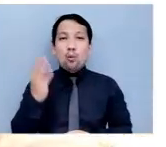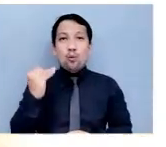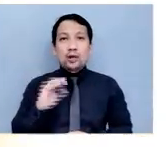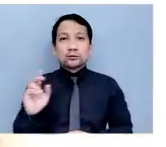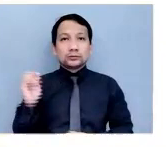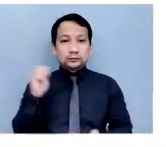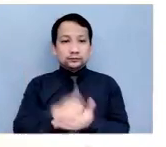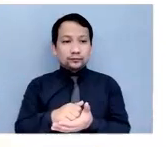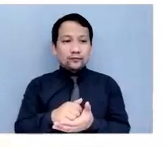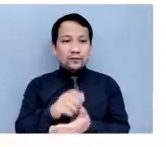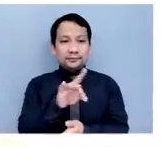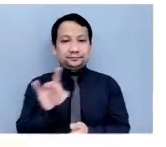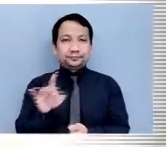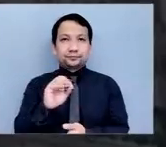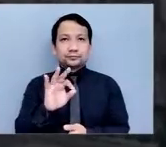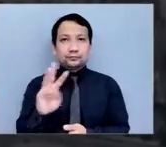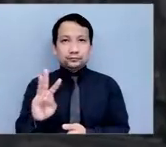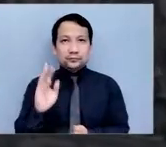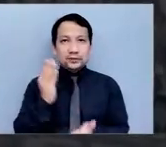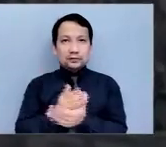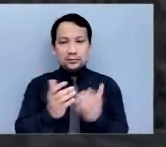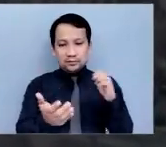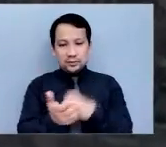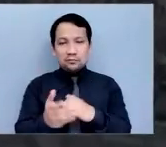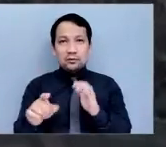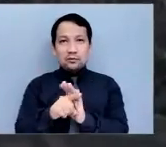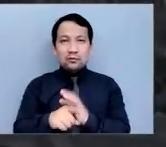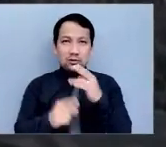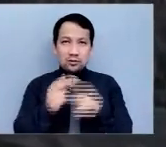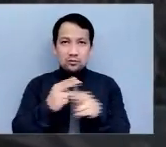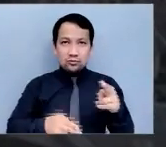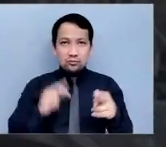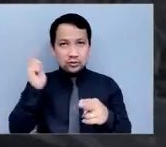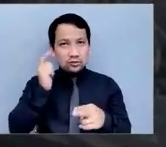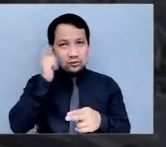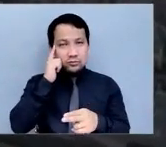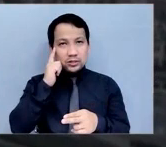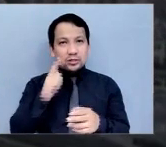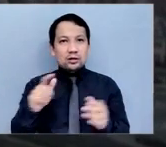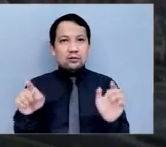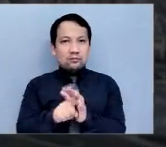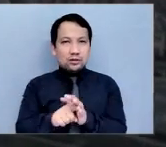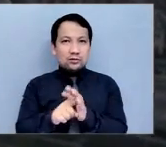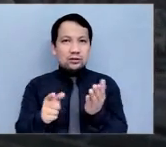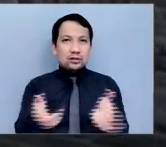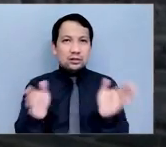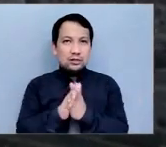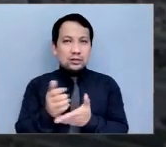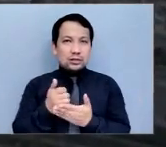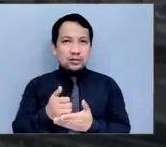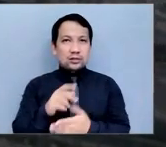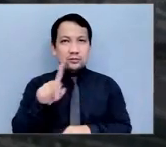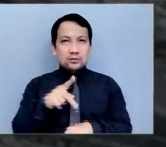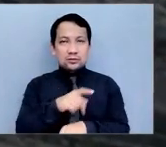ng Kuwait sa 800 OFW. Naniniwala kasi ang Kuwait government na paglabag sa kasunduan ng paghiling ng Philippine Embassy